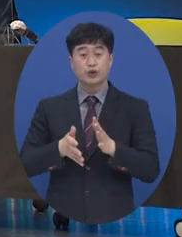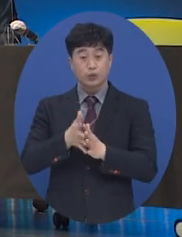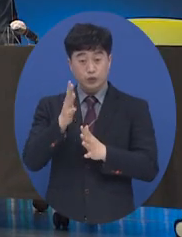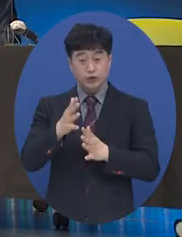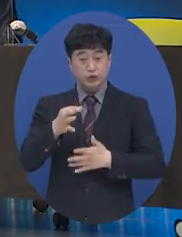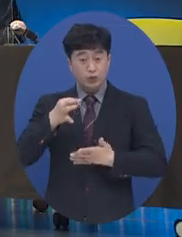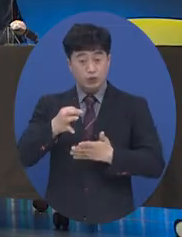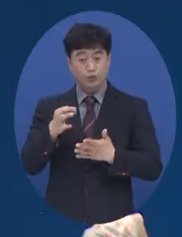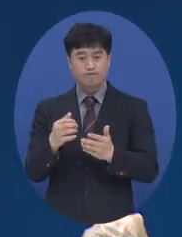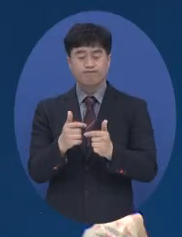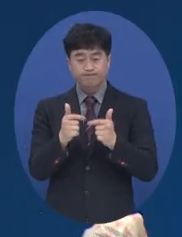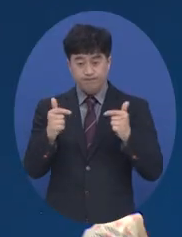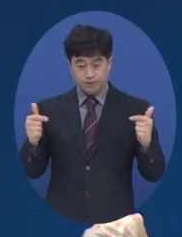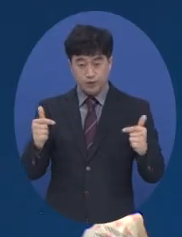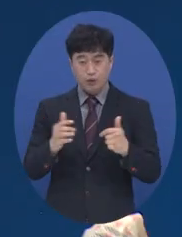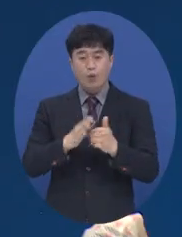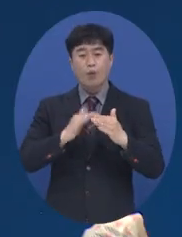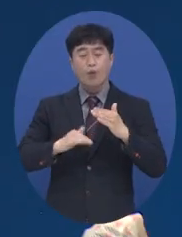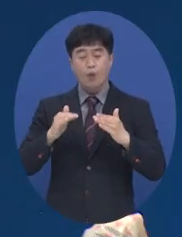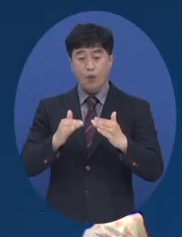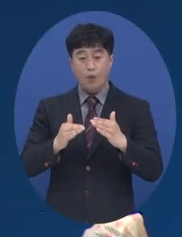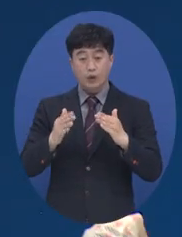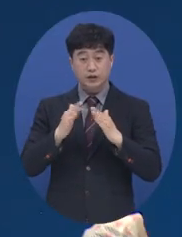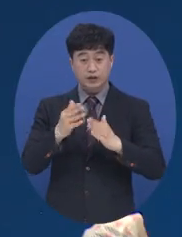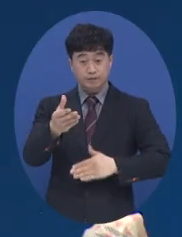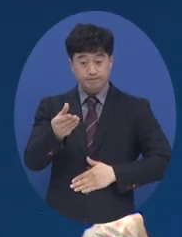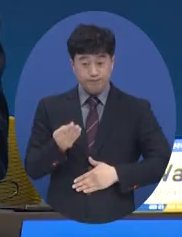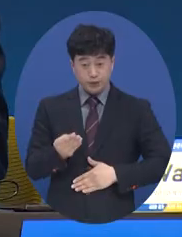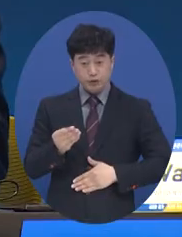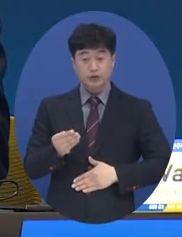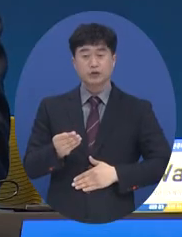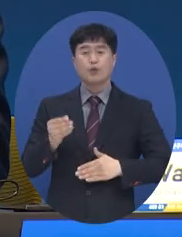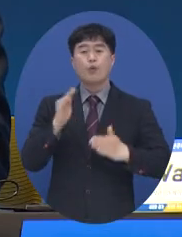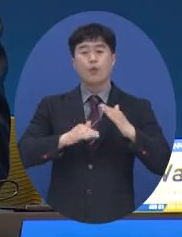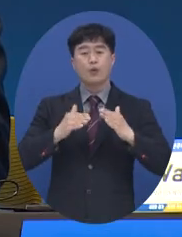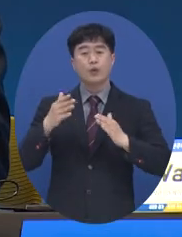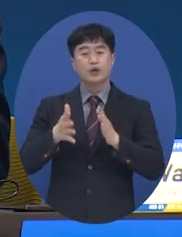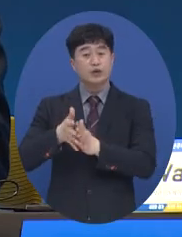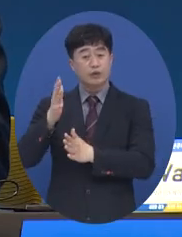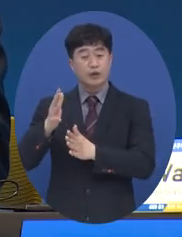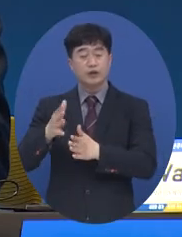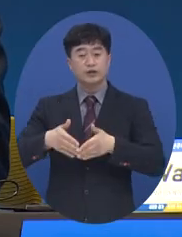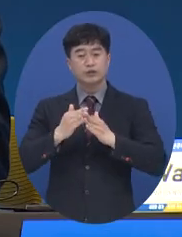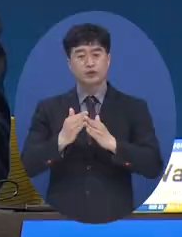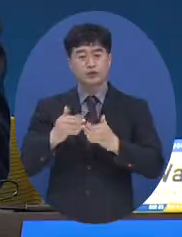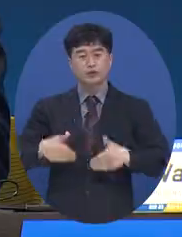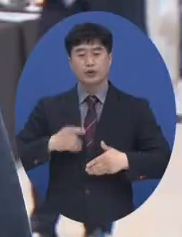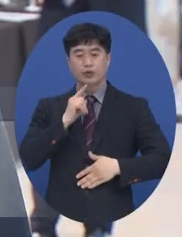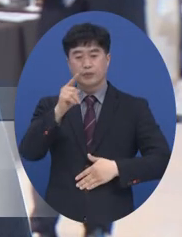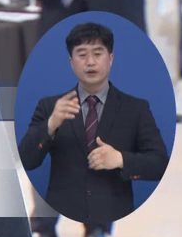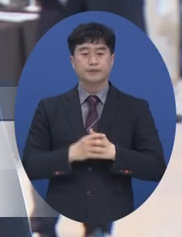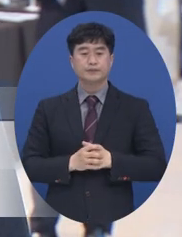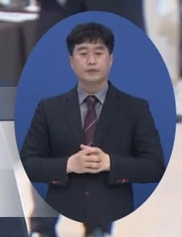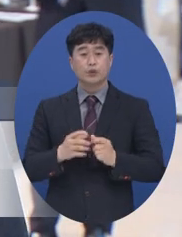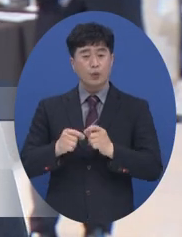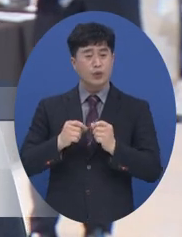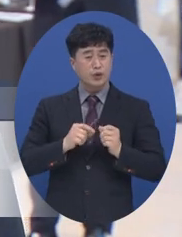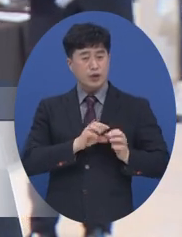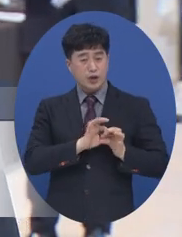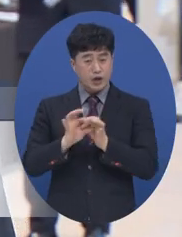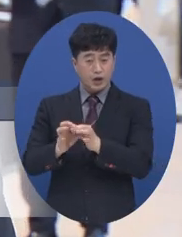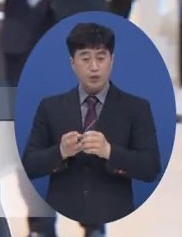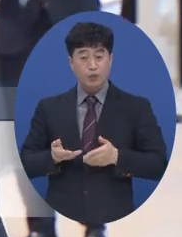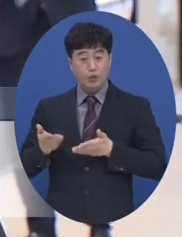규모를 확대하고 공공임대주택 매입을 전담하는 공공기관을 설치할 필요가 있다는 의견이 제시됐습니다. 지속적으로 공급할 수